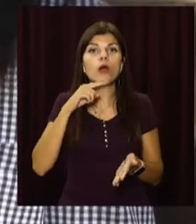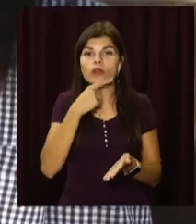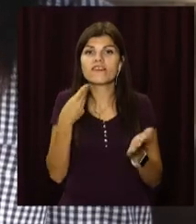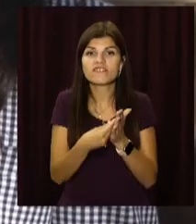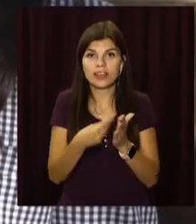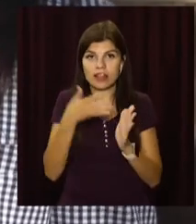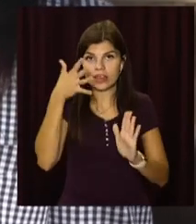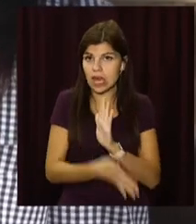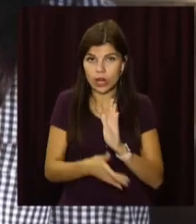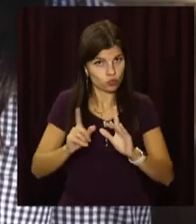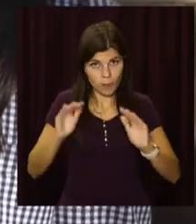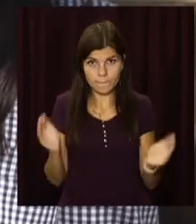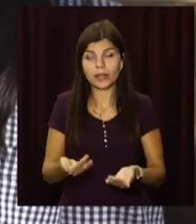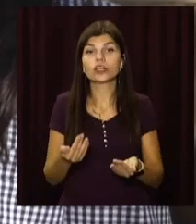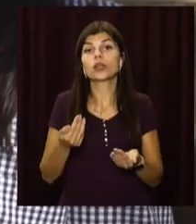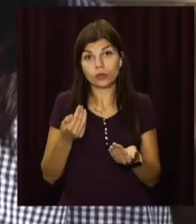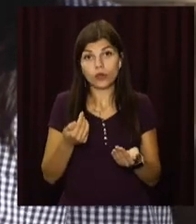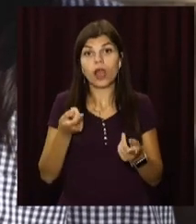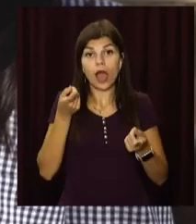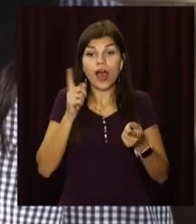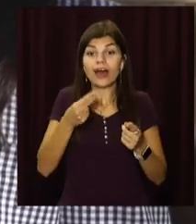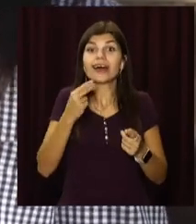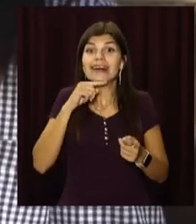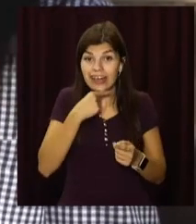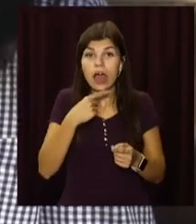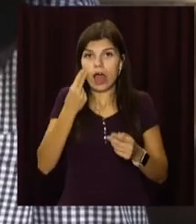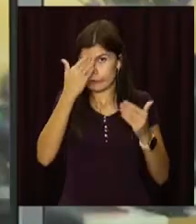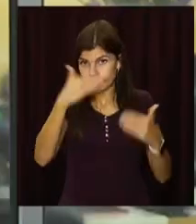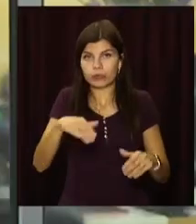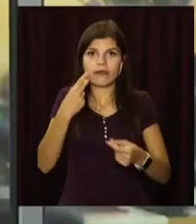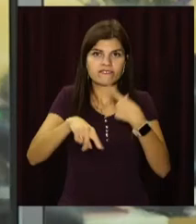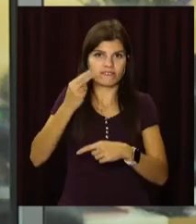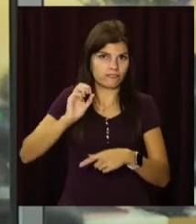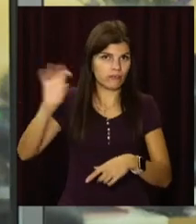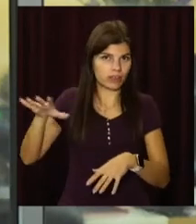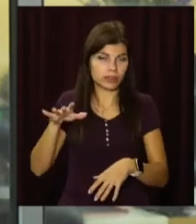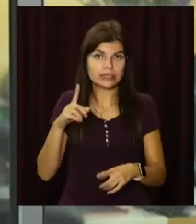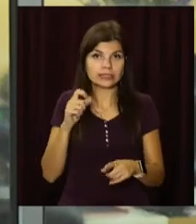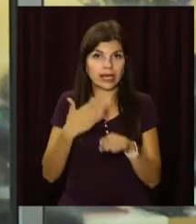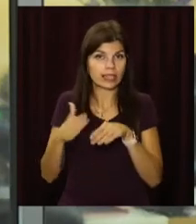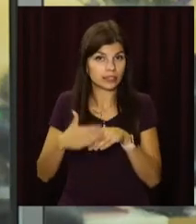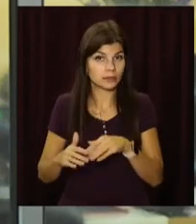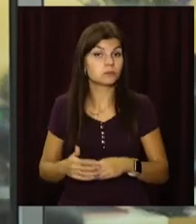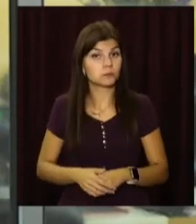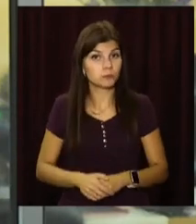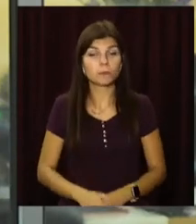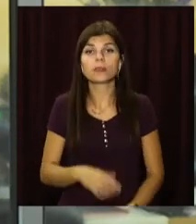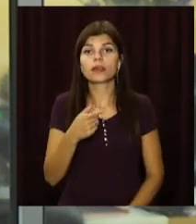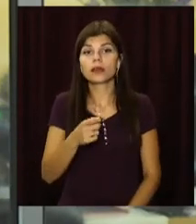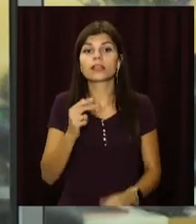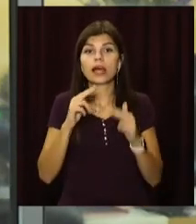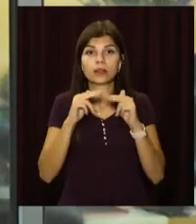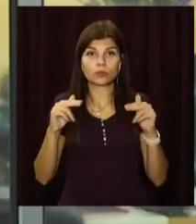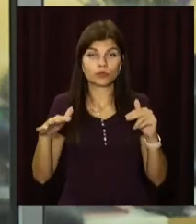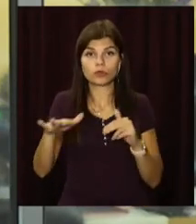фінансових ресурсів, і за счет чого будуть повертатися кредитні кошти. На Дніпропетровщині працюють 81